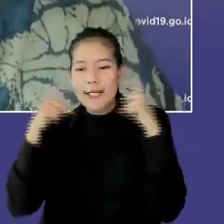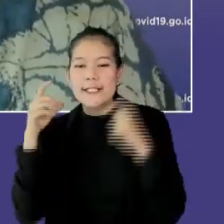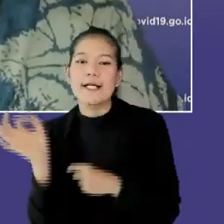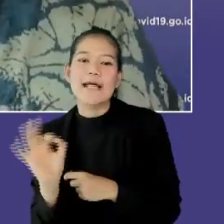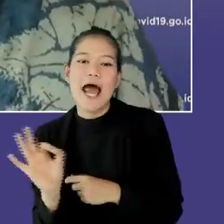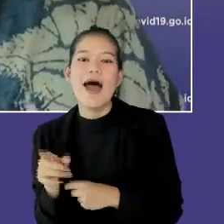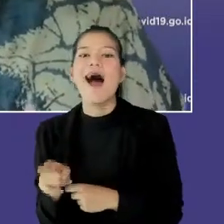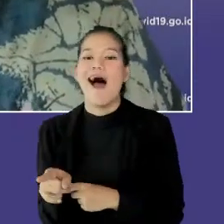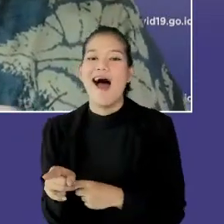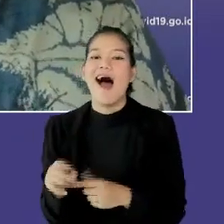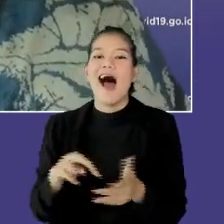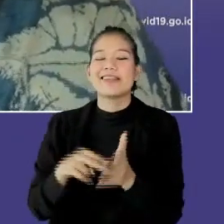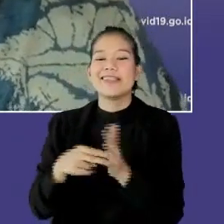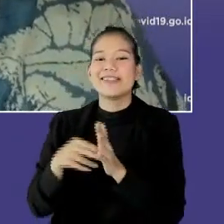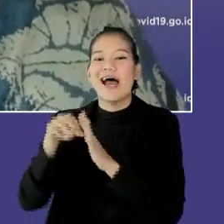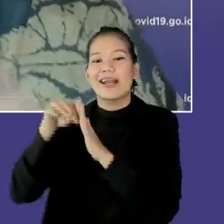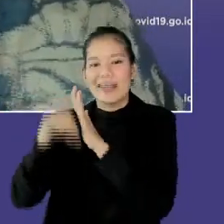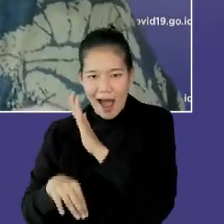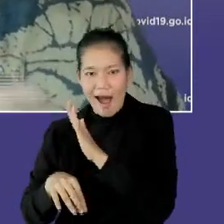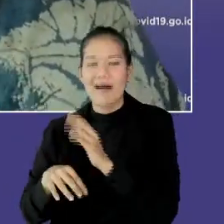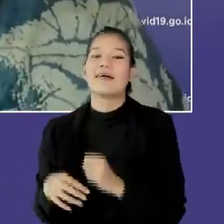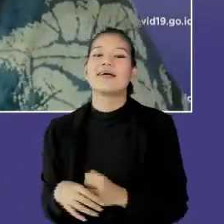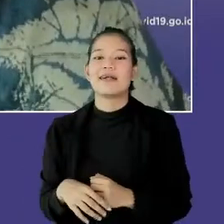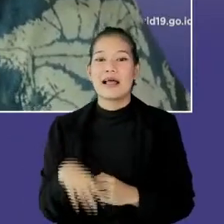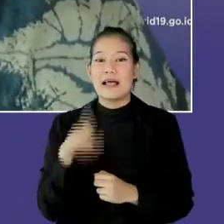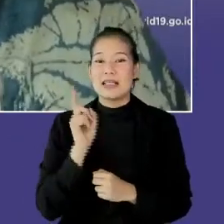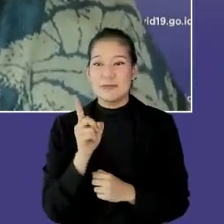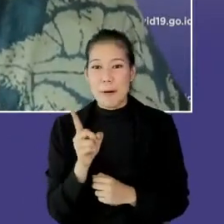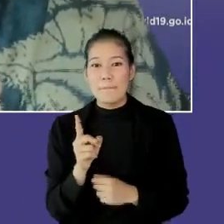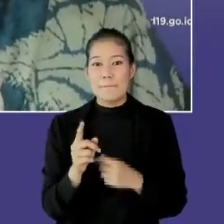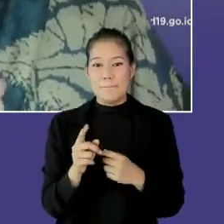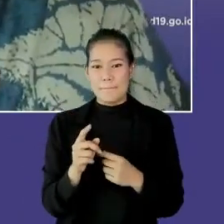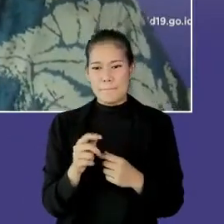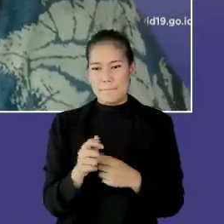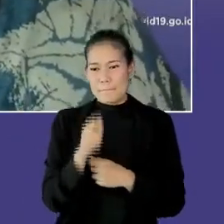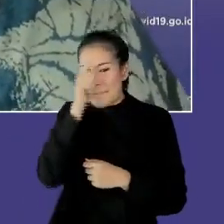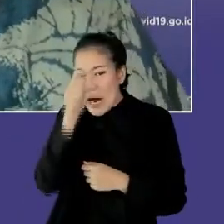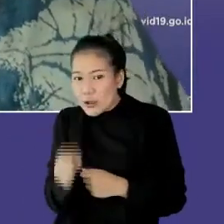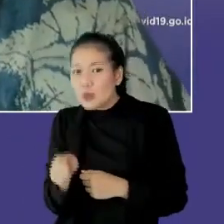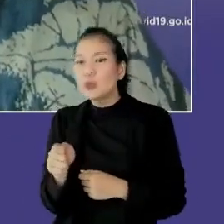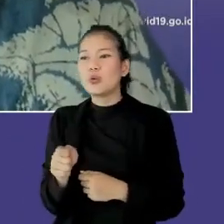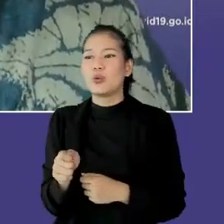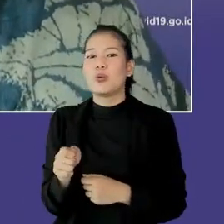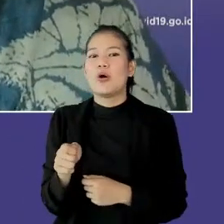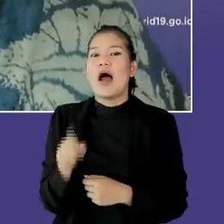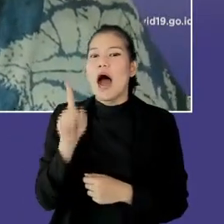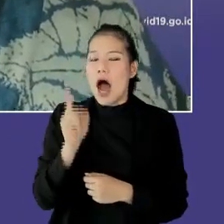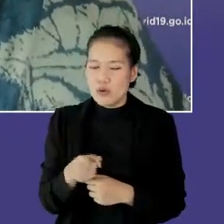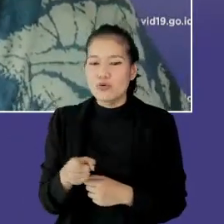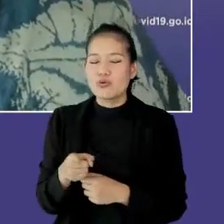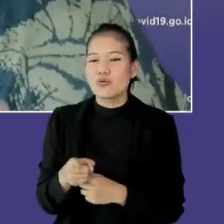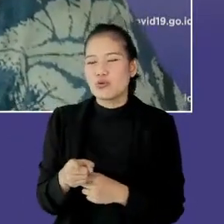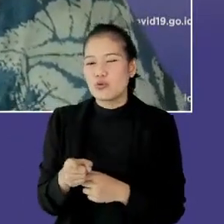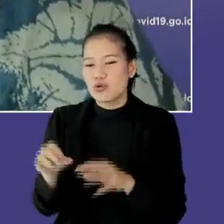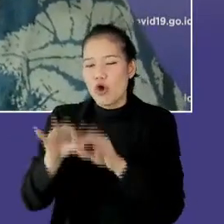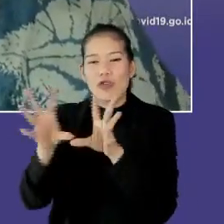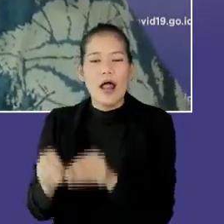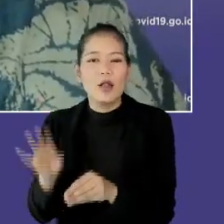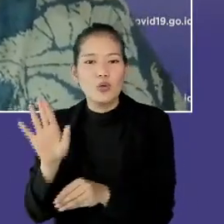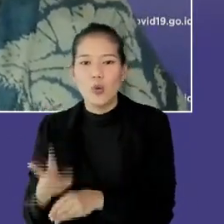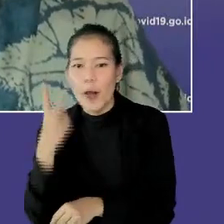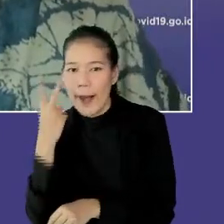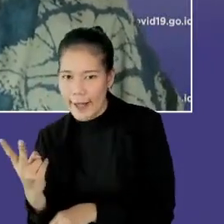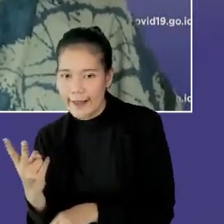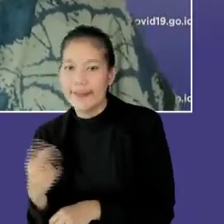sudah dikatakan rendah. Karena kepatuhan ini nggak bisa kita setting dengan angka yang rendah sebenarnya, ini harus disiplinnya kolektif gitu. Nah,